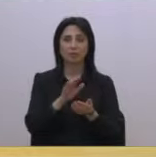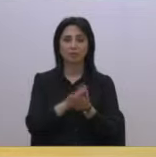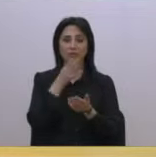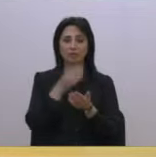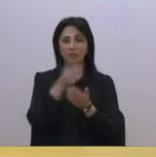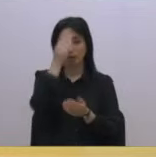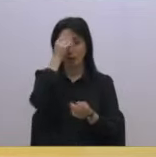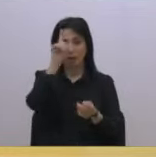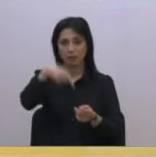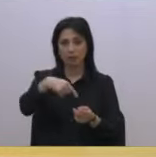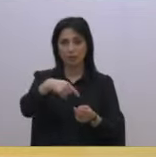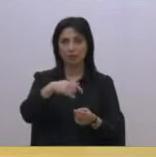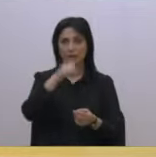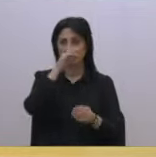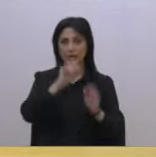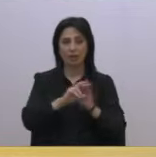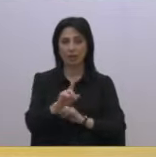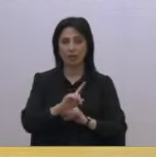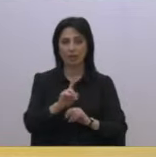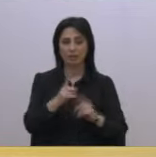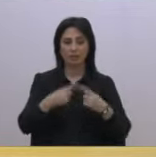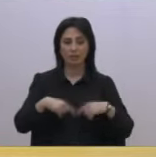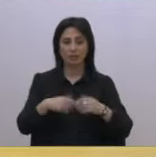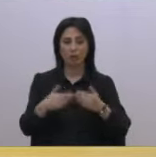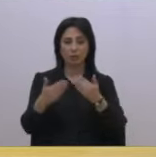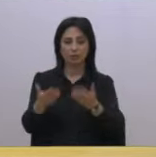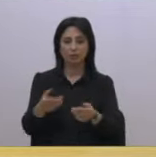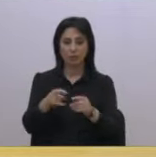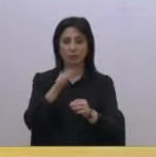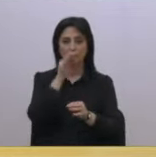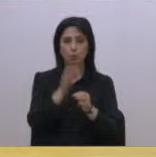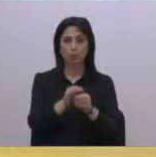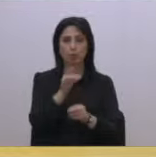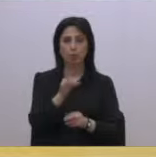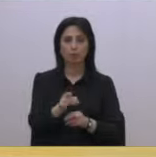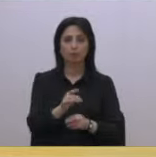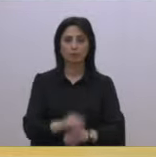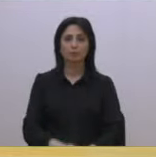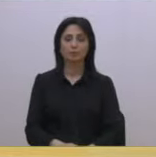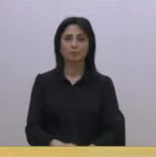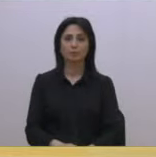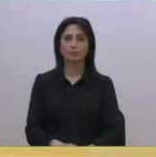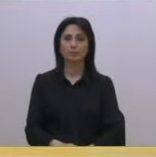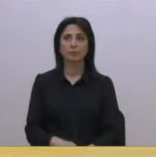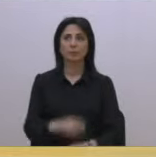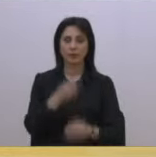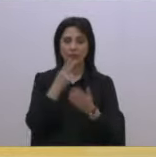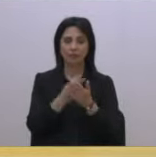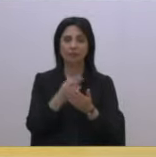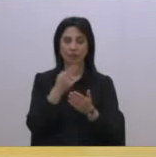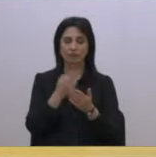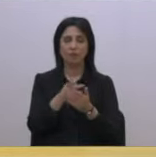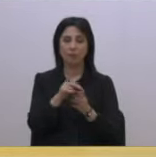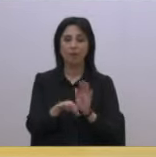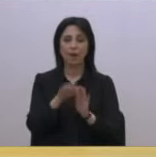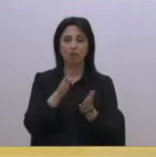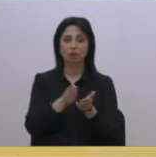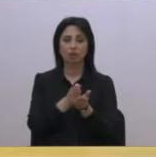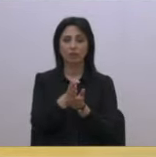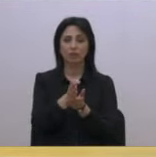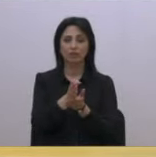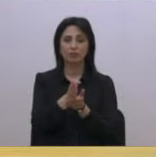თავის პოზიცია, ვერ გაექცევიან საზოგადოების წინაშე ამ პასუხისგებლობის დანახება და ჩვენება და ამ არჩევანის